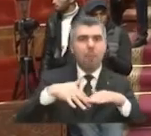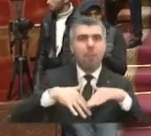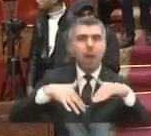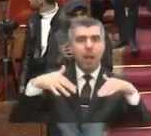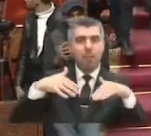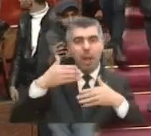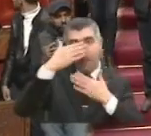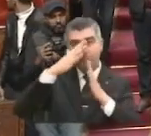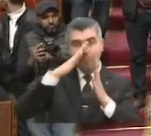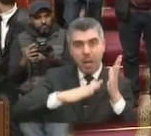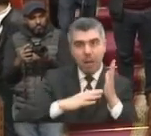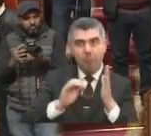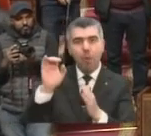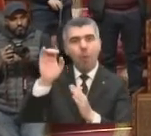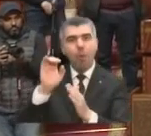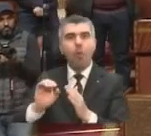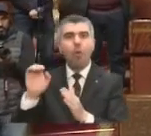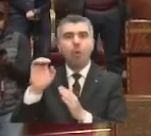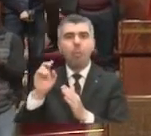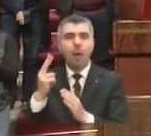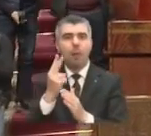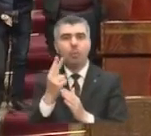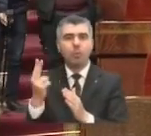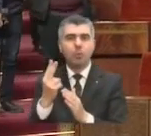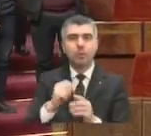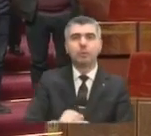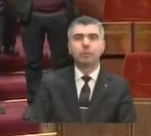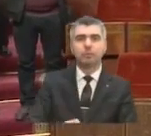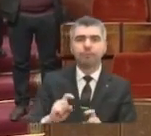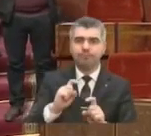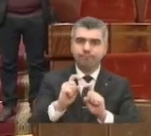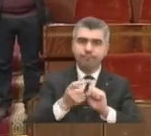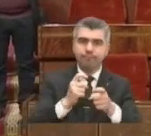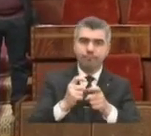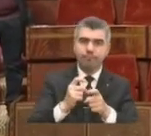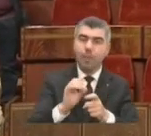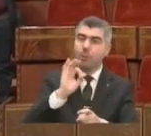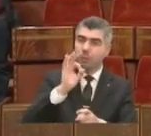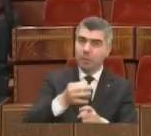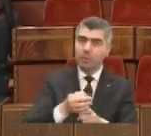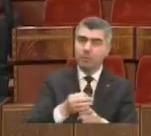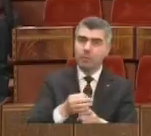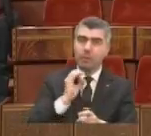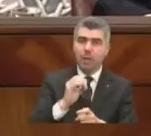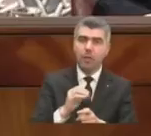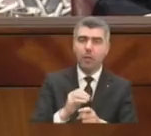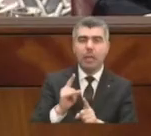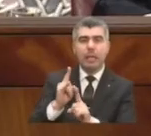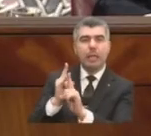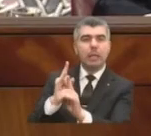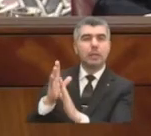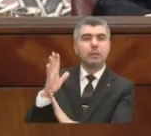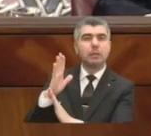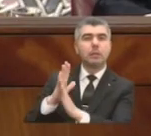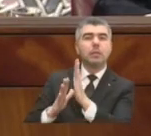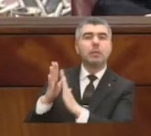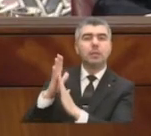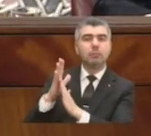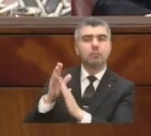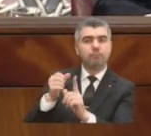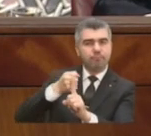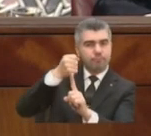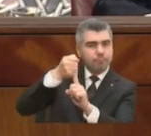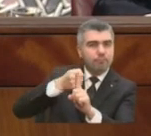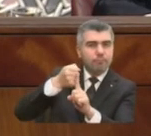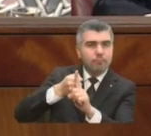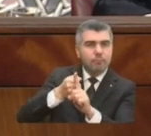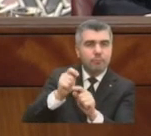المغربيه والاوروبيه ومست في الصميم بالتراكمات الايجابيه التي استغرق